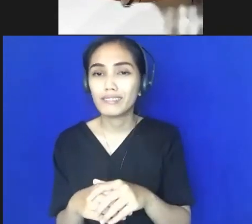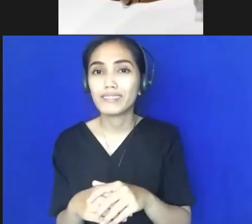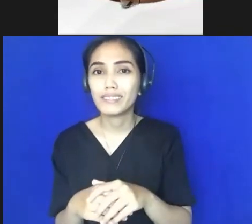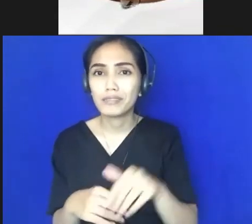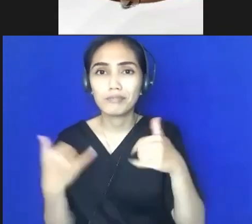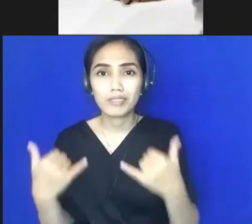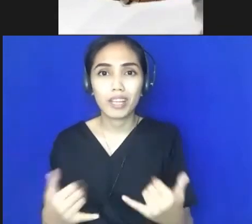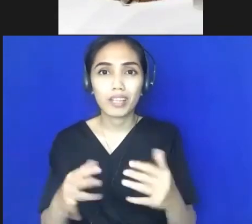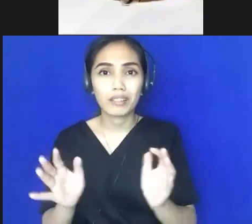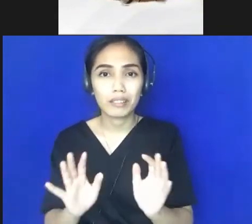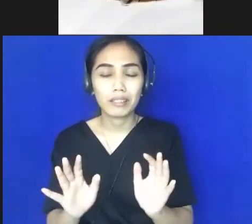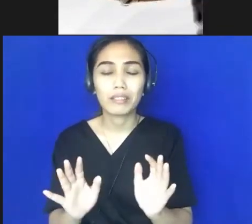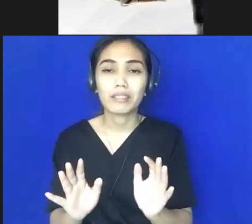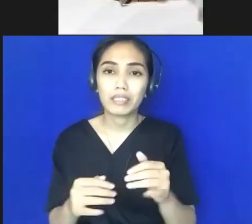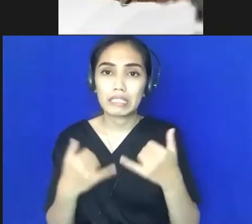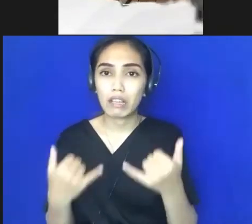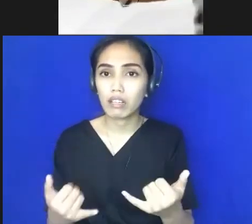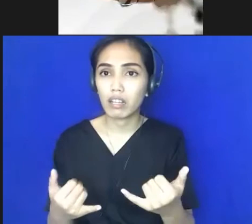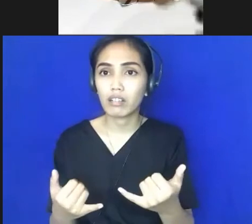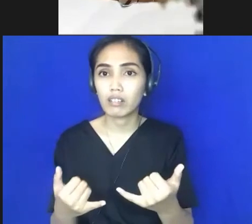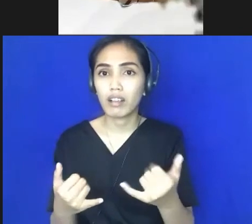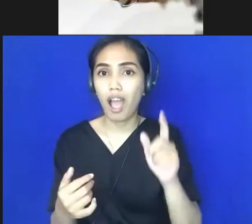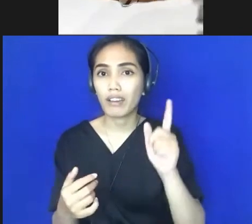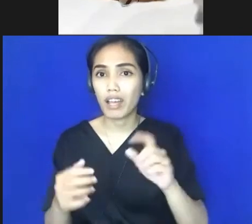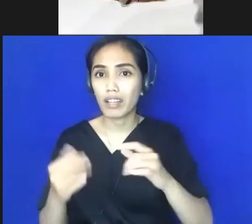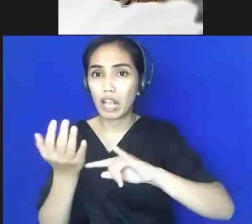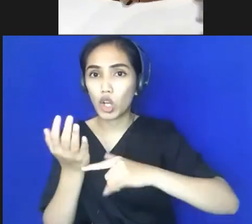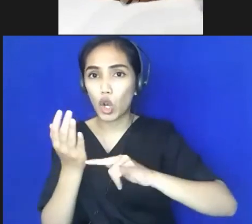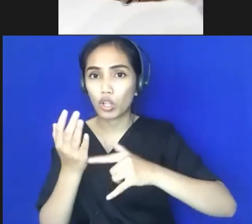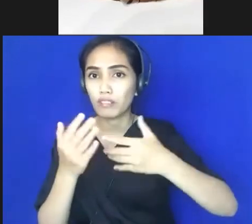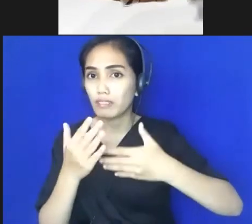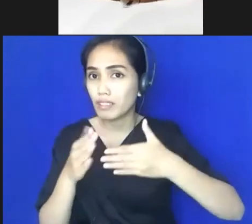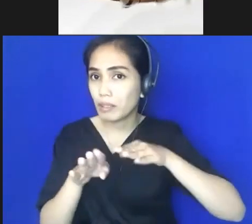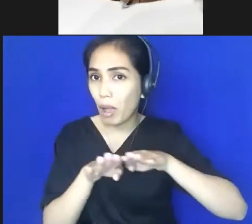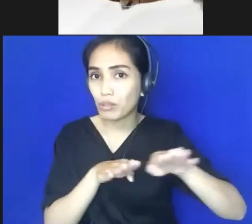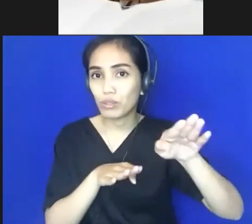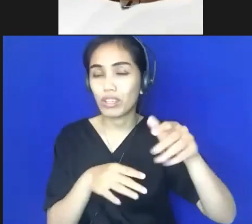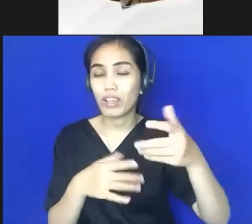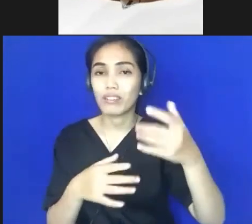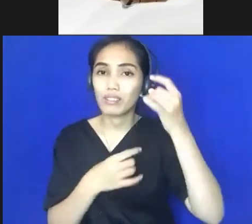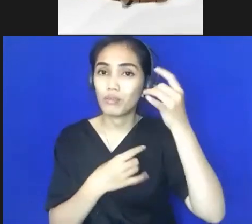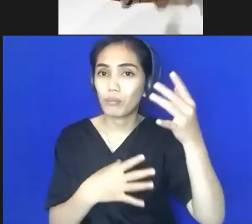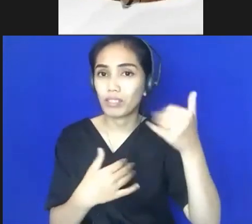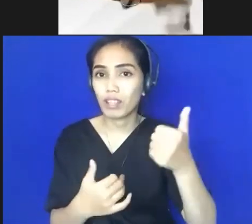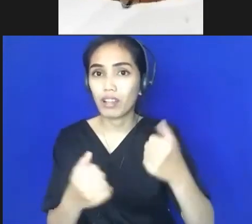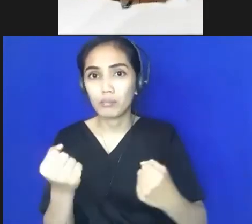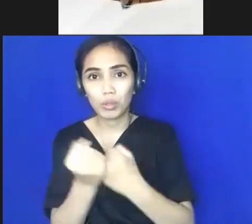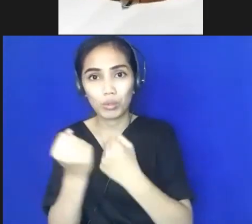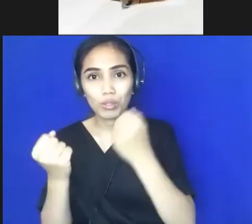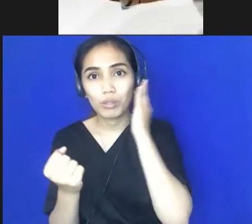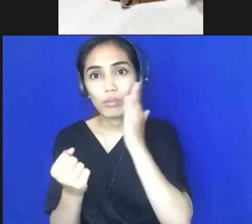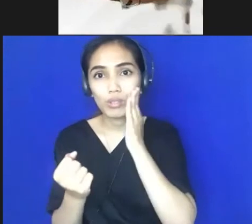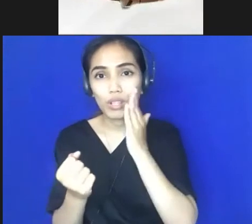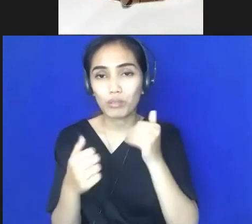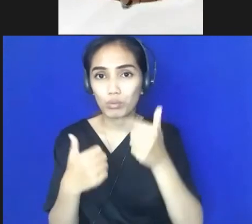kita tidak lepas dari teknologi informasi ya. Dan justru yang mendukung hal ini adalah adik-adik remaja nih.